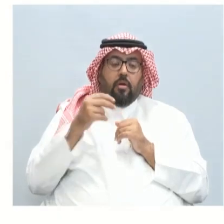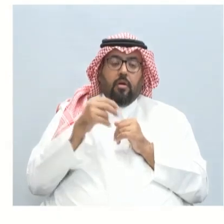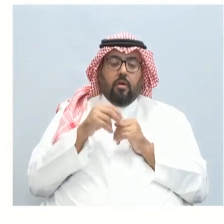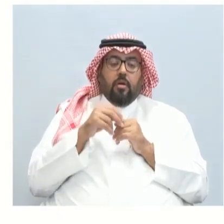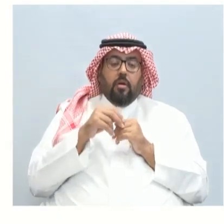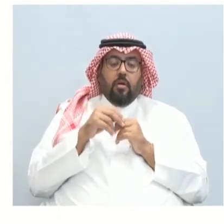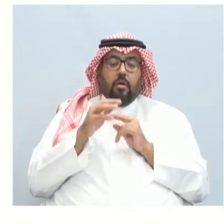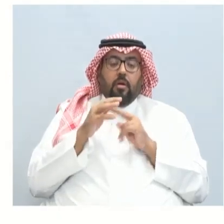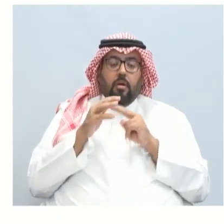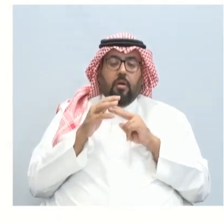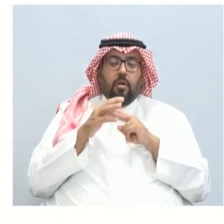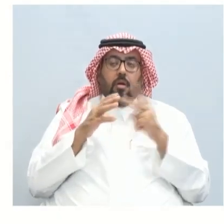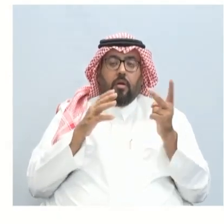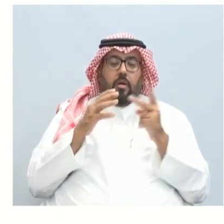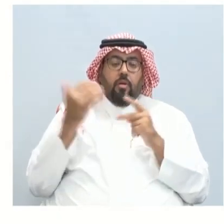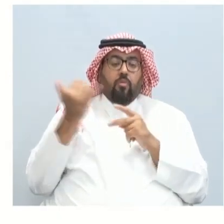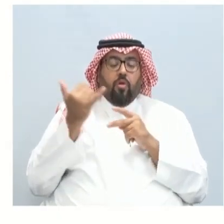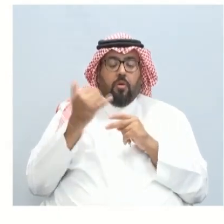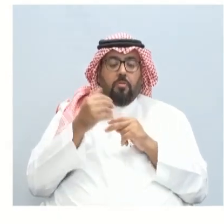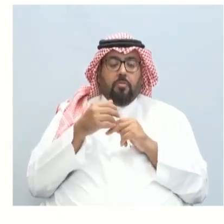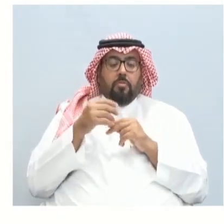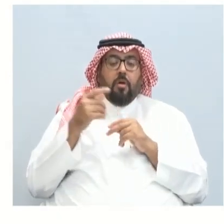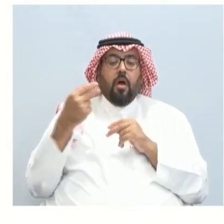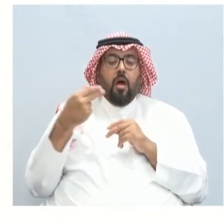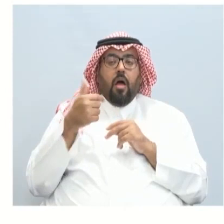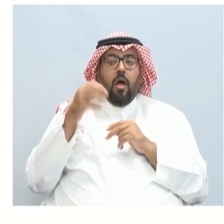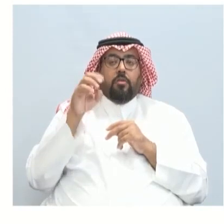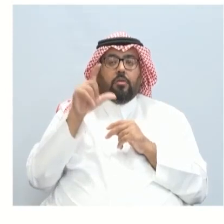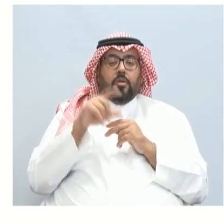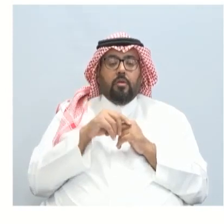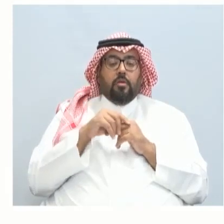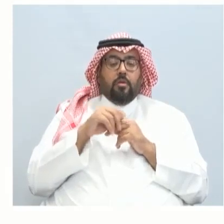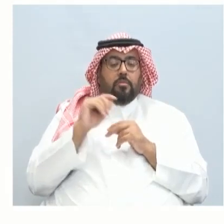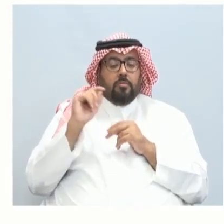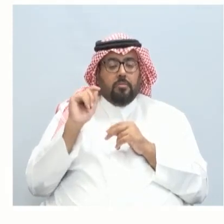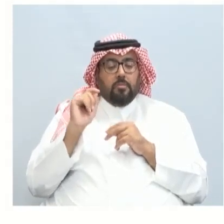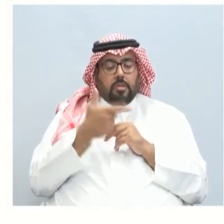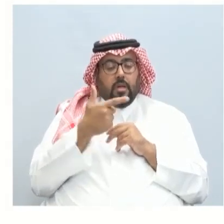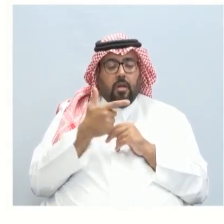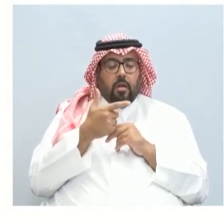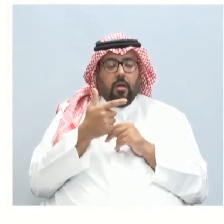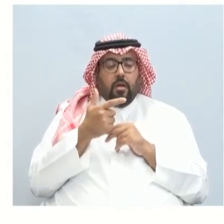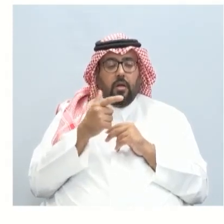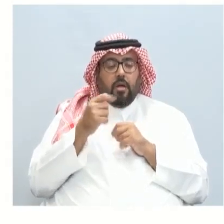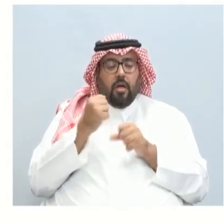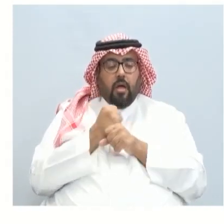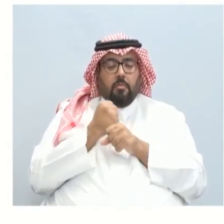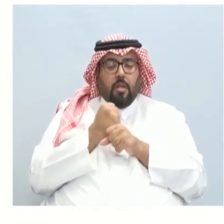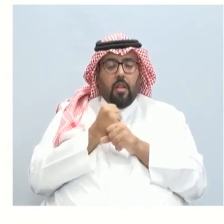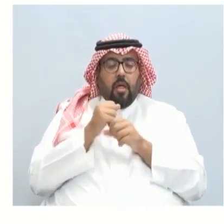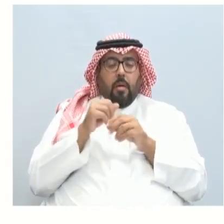ايضا غير مهم وعاجل كيف يكون ذلك هي يعمل